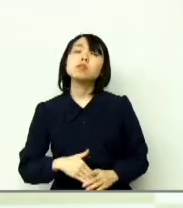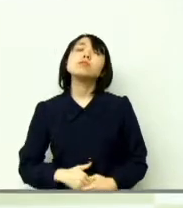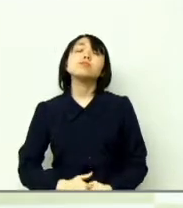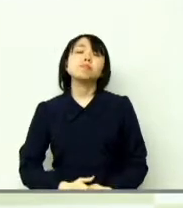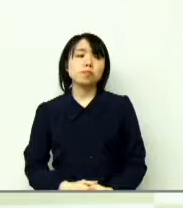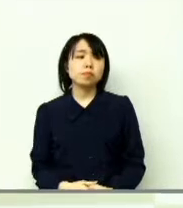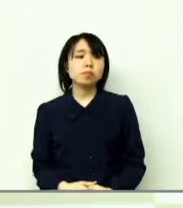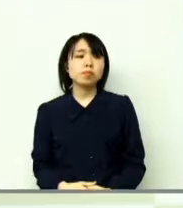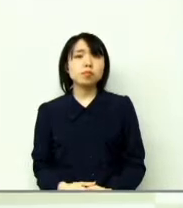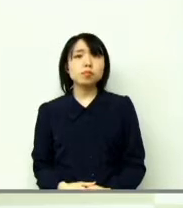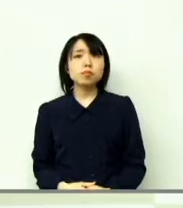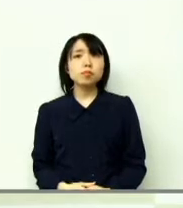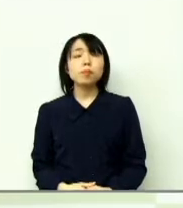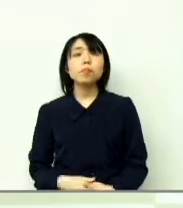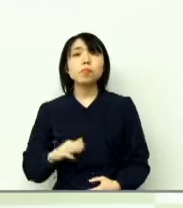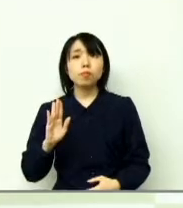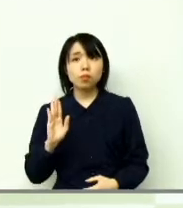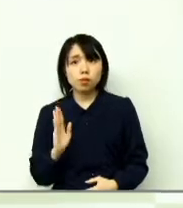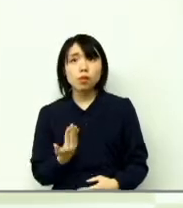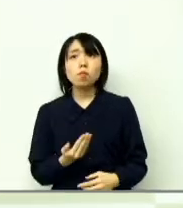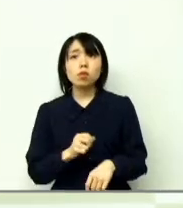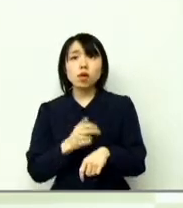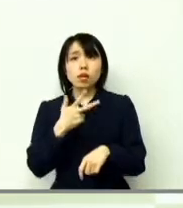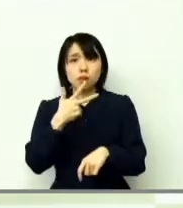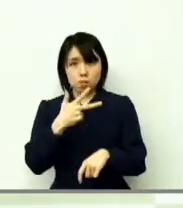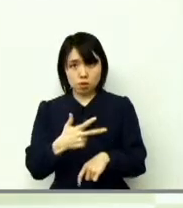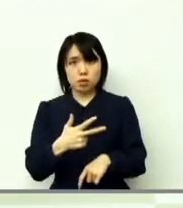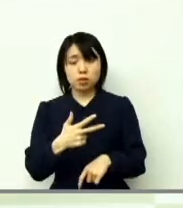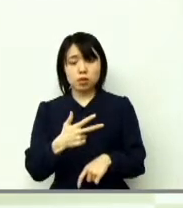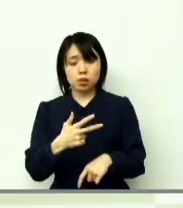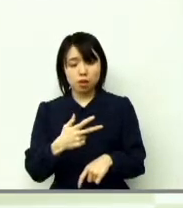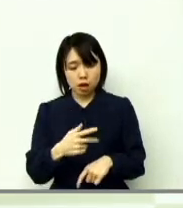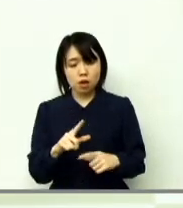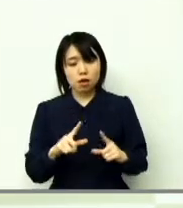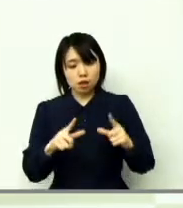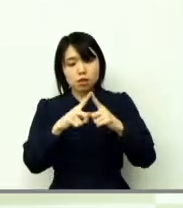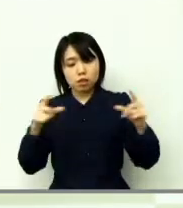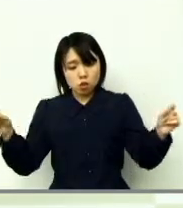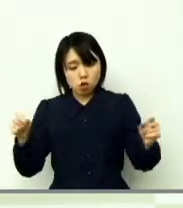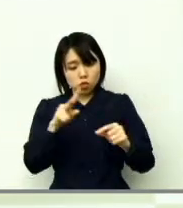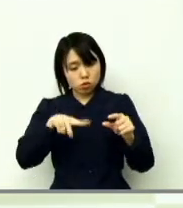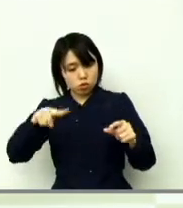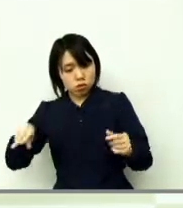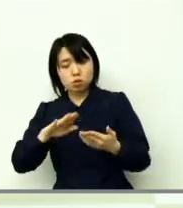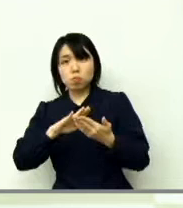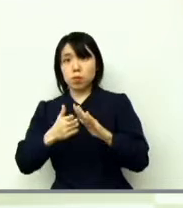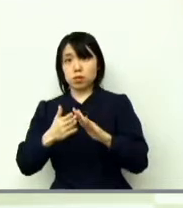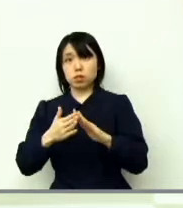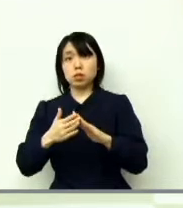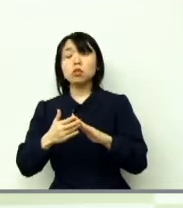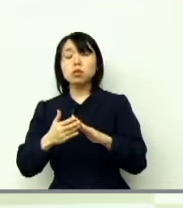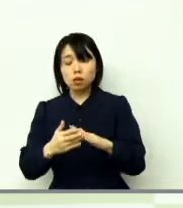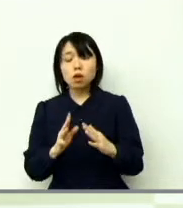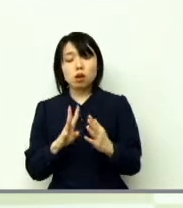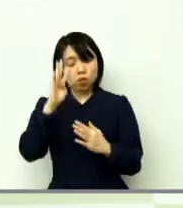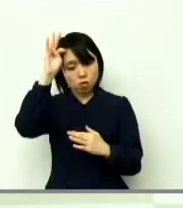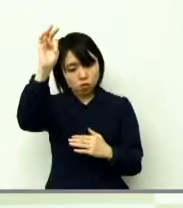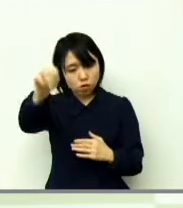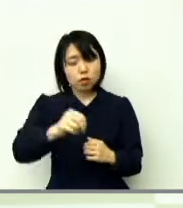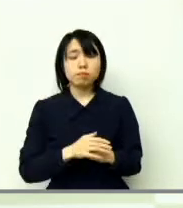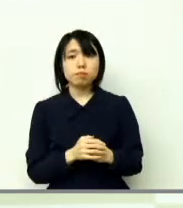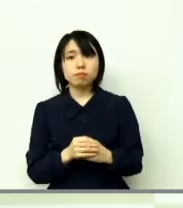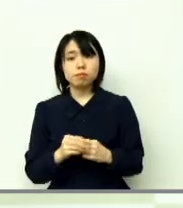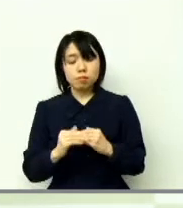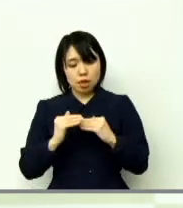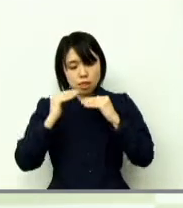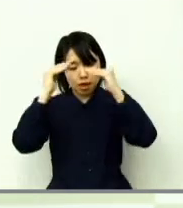感じております。しかしながら本市が東日本の中枢都市として将来もまた成長発展してい